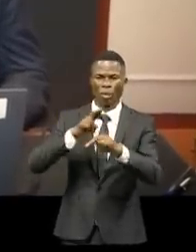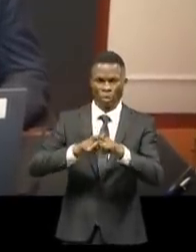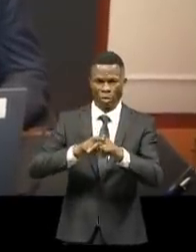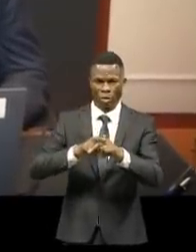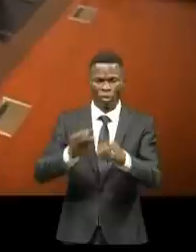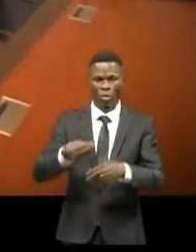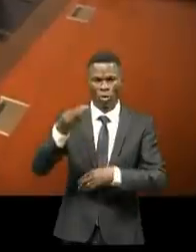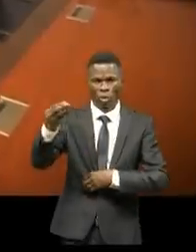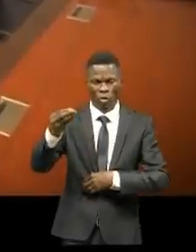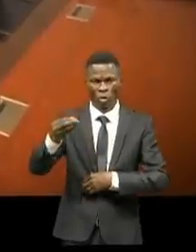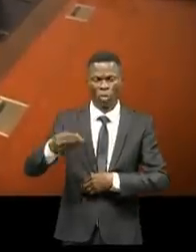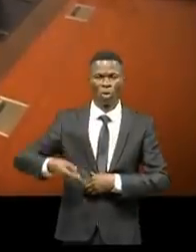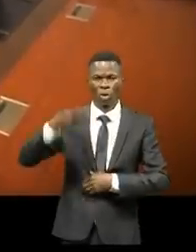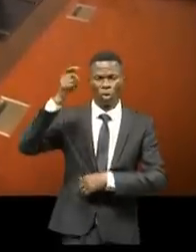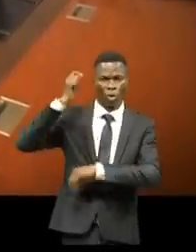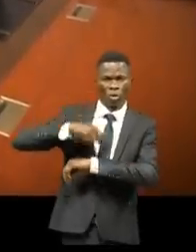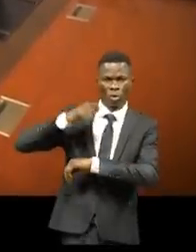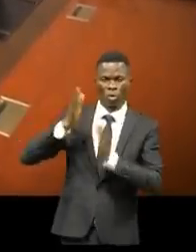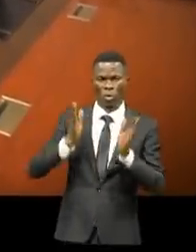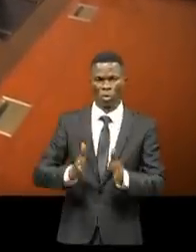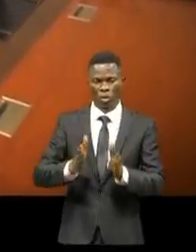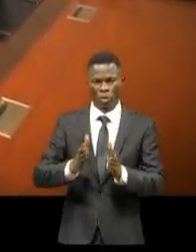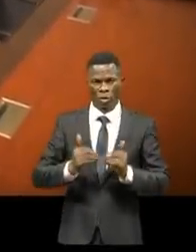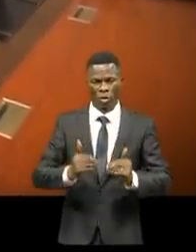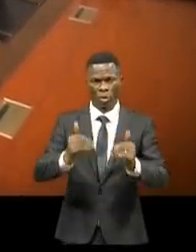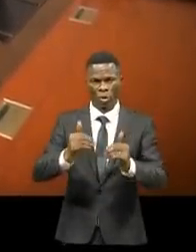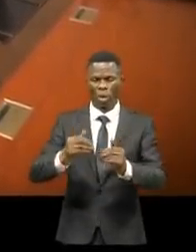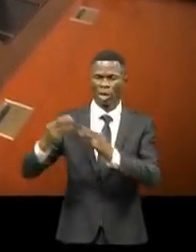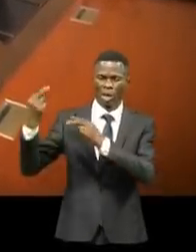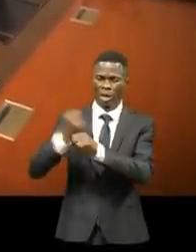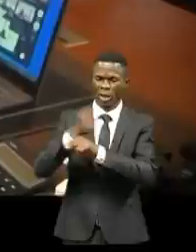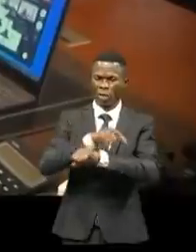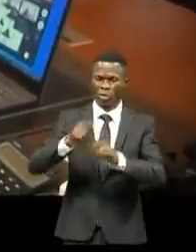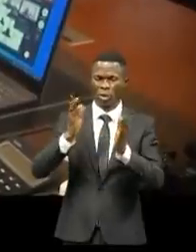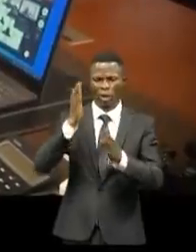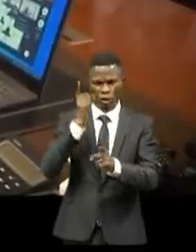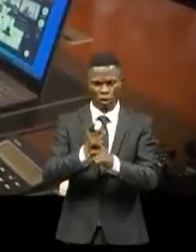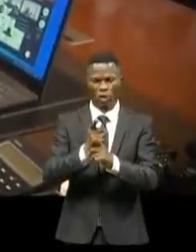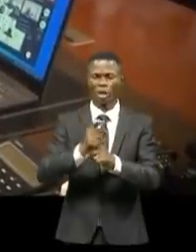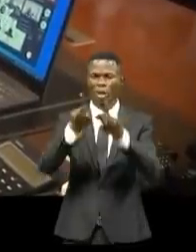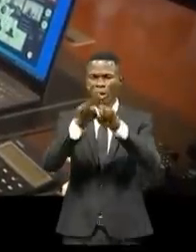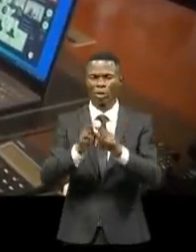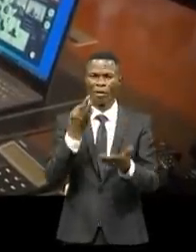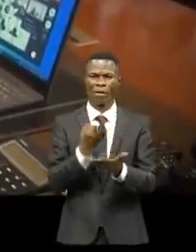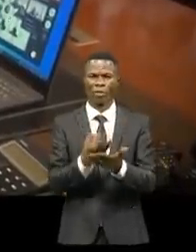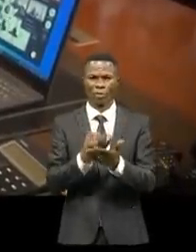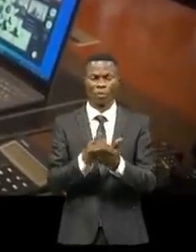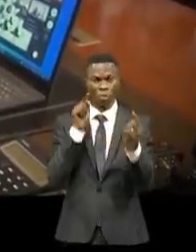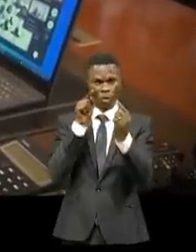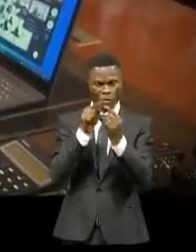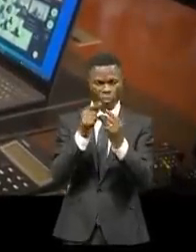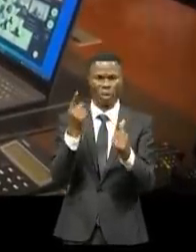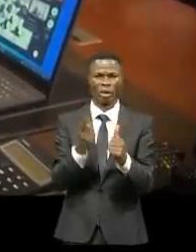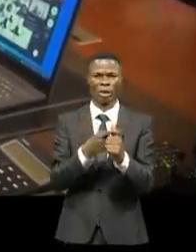sera dotée de la personnalité juridique et jouira d'une autonomie administrative et financière. Elle aura pour objet